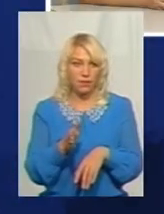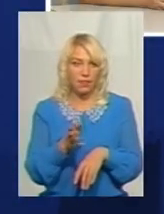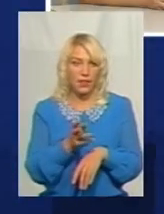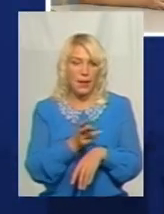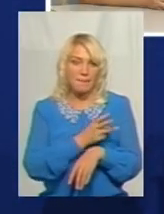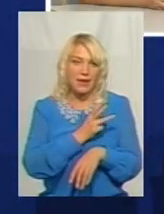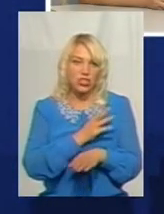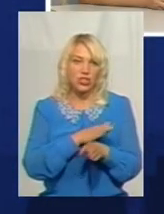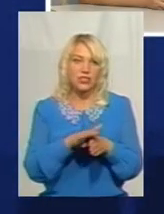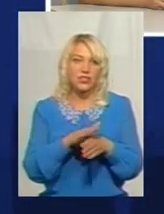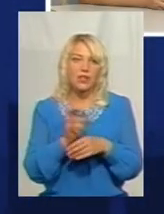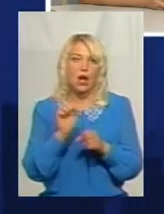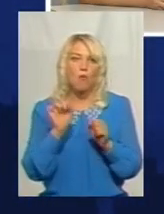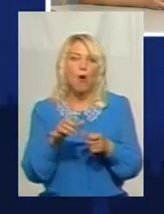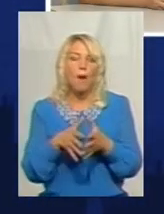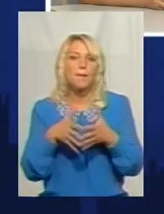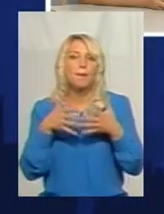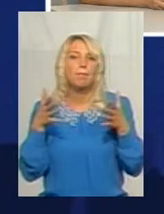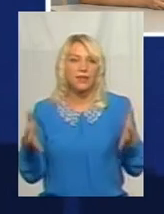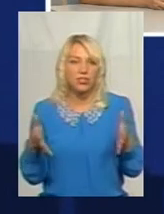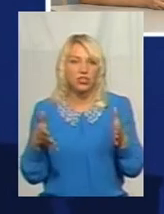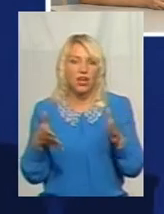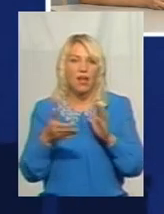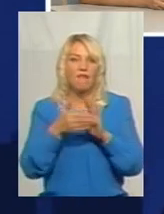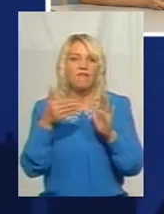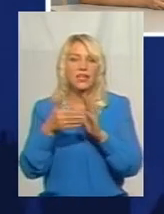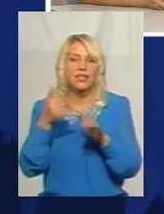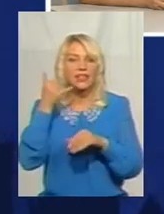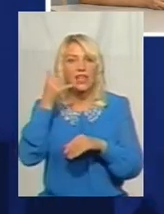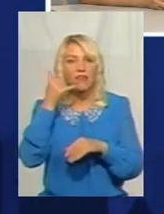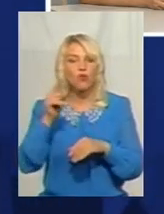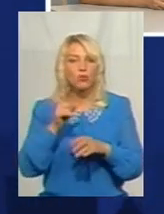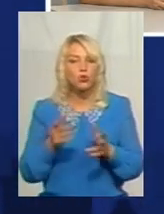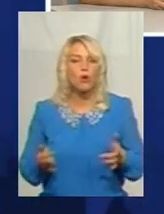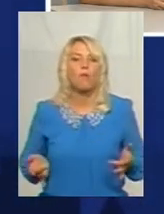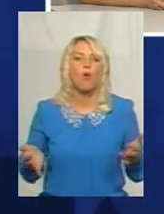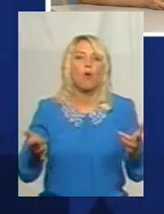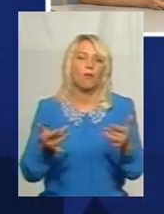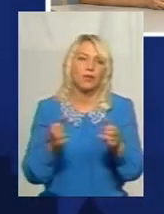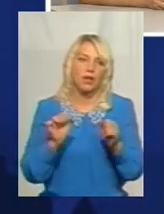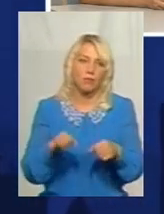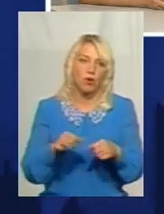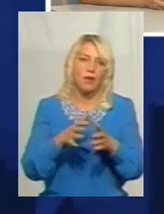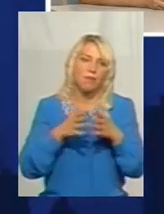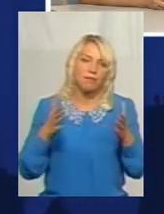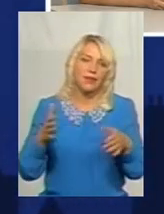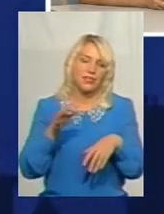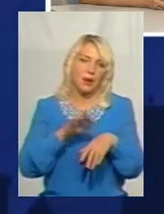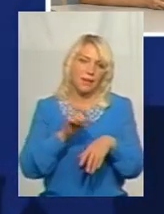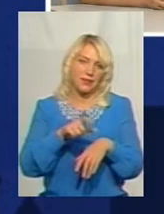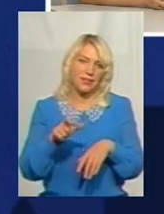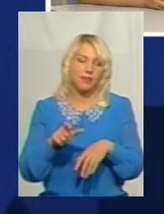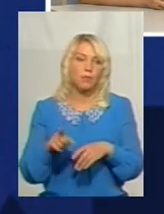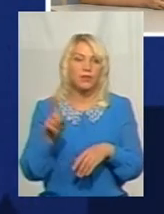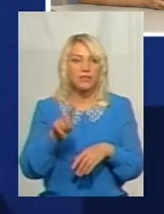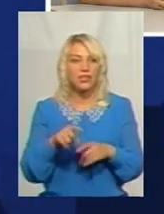бажати здійснити якомога більше викликів телефоном, щоб охопити якомога більше пацієнтів? І все ж таки,